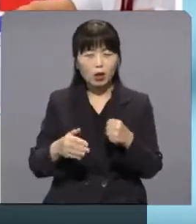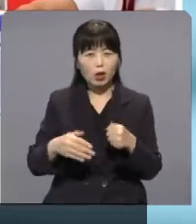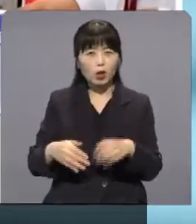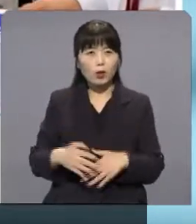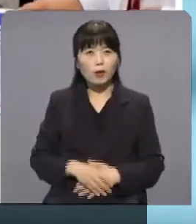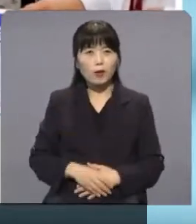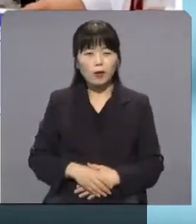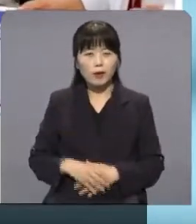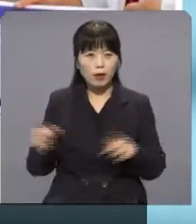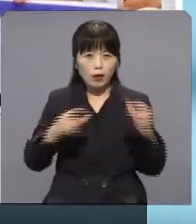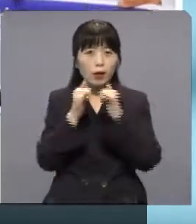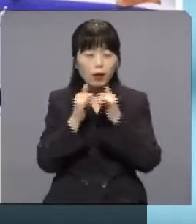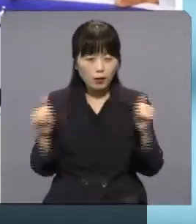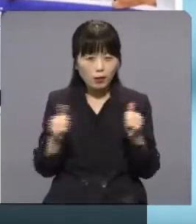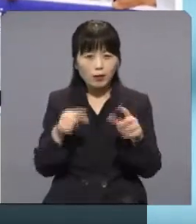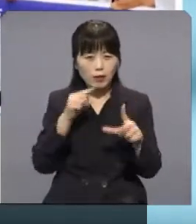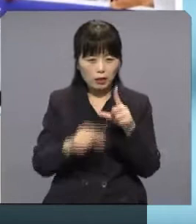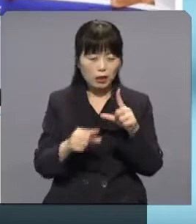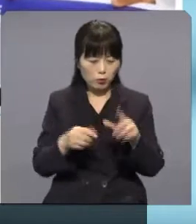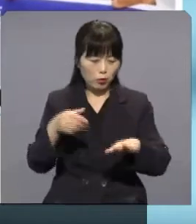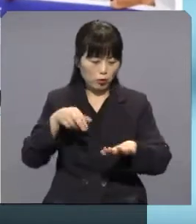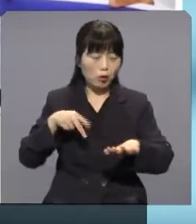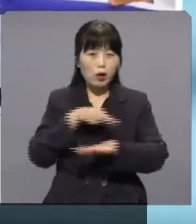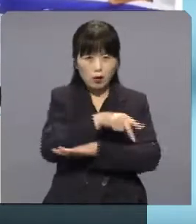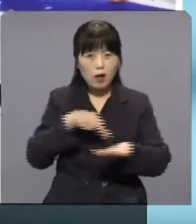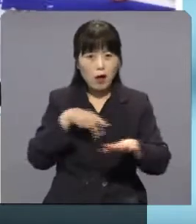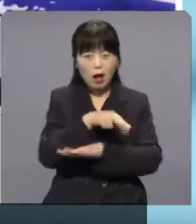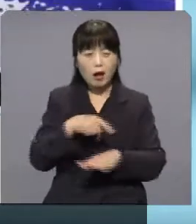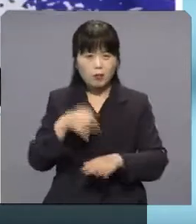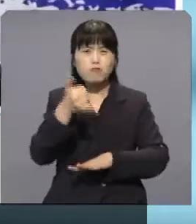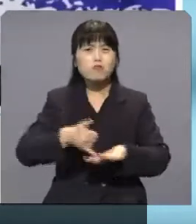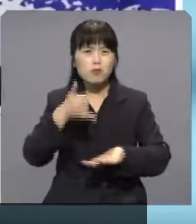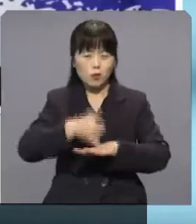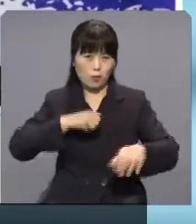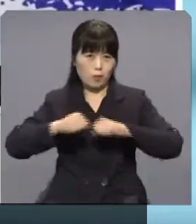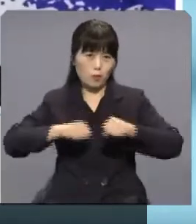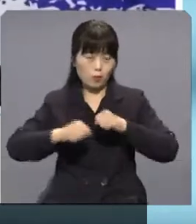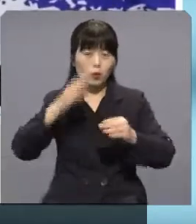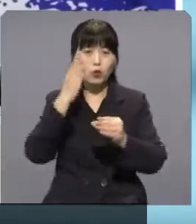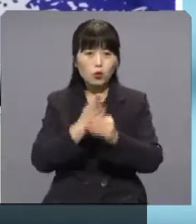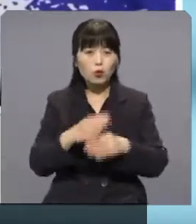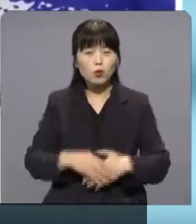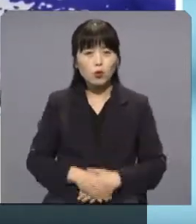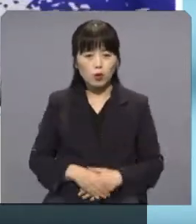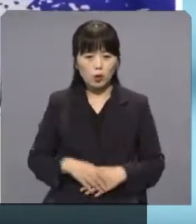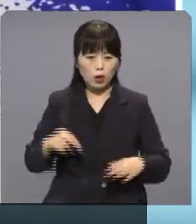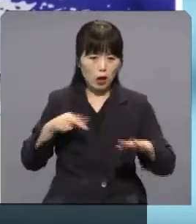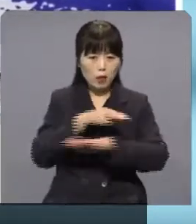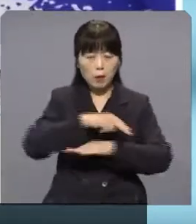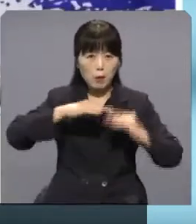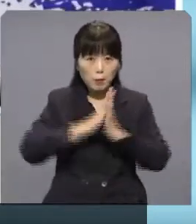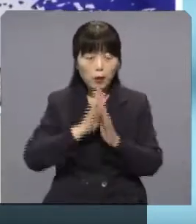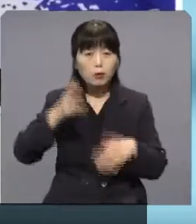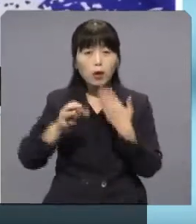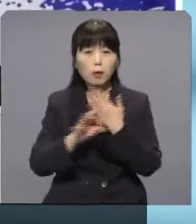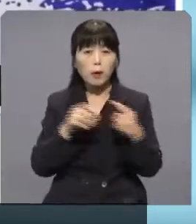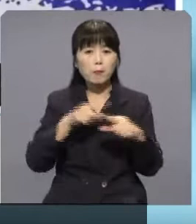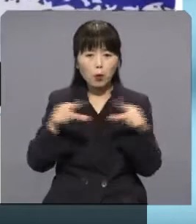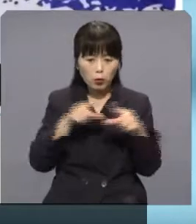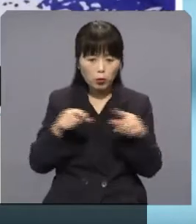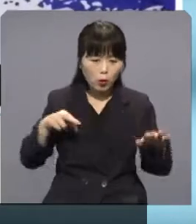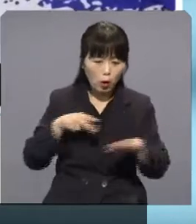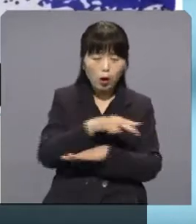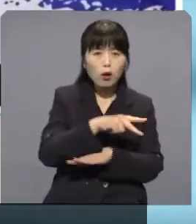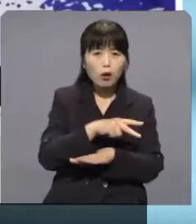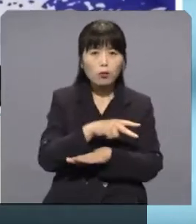거주하는 일부 주민들은 이 건널목을 이용해서 왔다갔다 하며 농사를 지금 짓고 한데요 건널목이 폐쇄가 되면은 평소 걸어가서